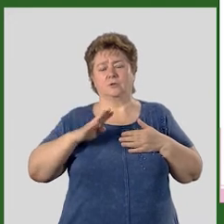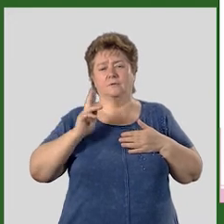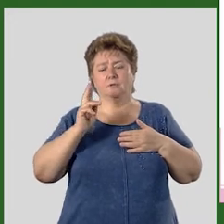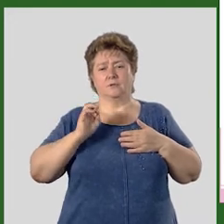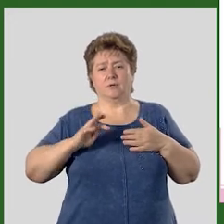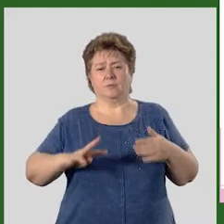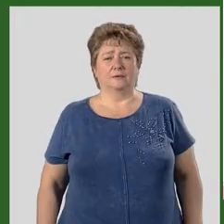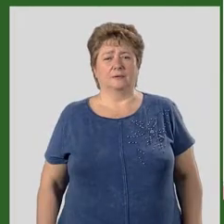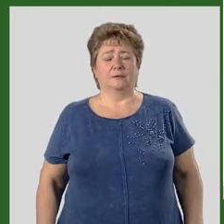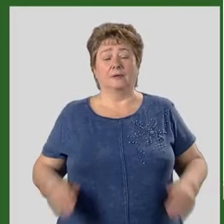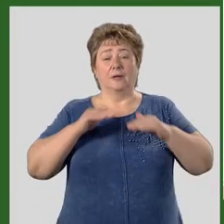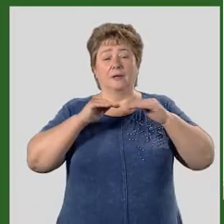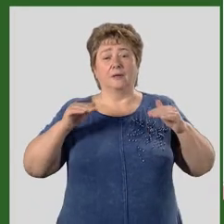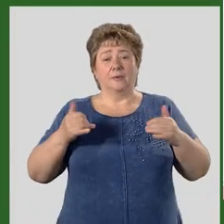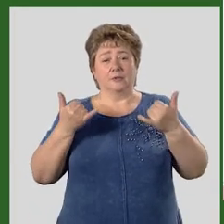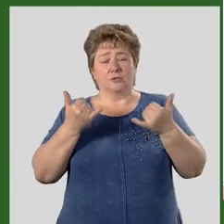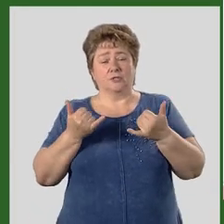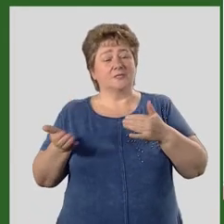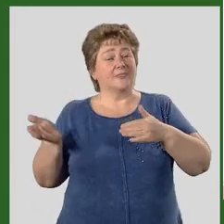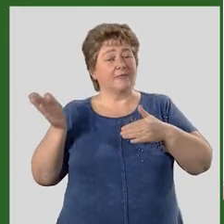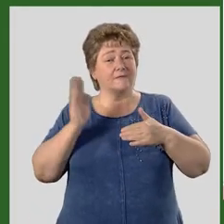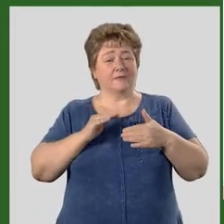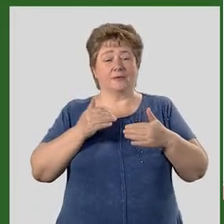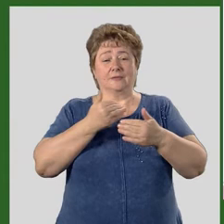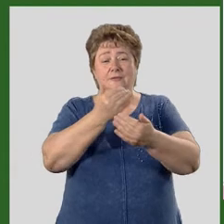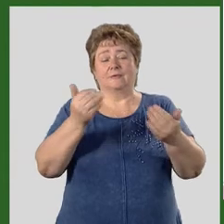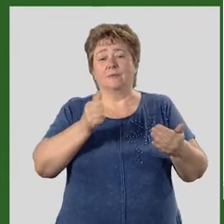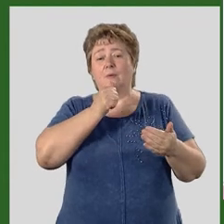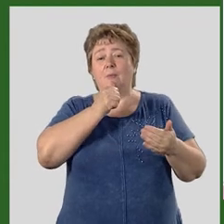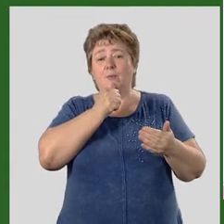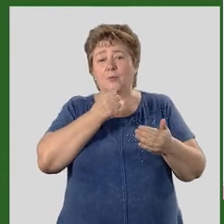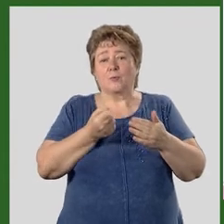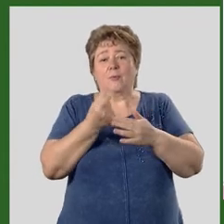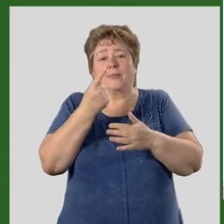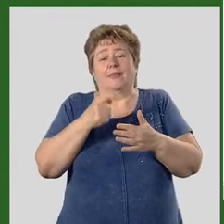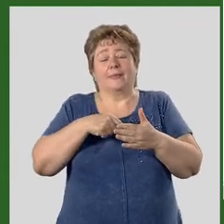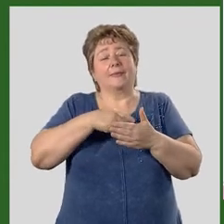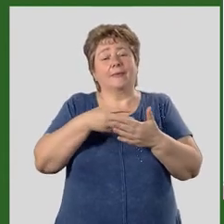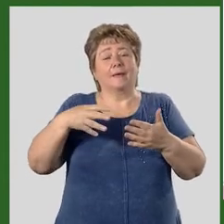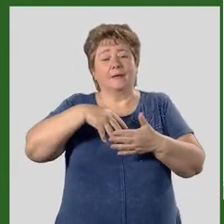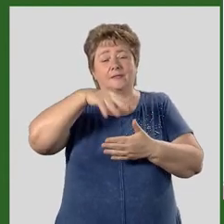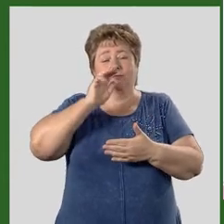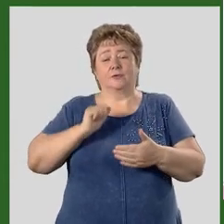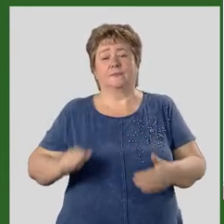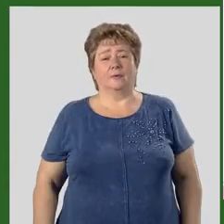километров. Ребята, а теперь давайте мы с вами попробуем разгадать кроссворд.